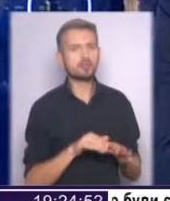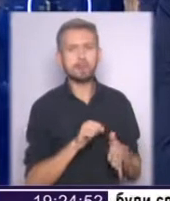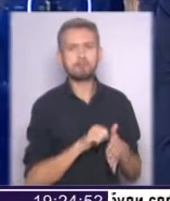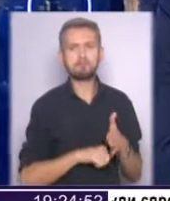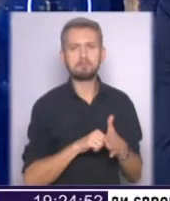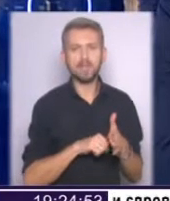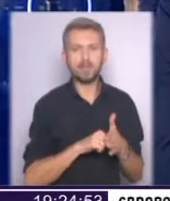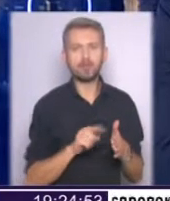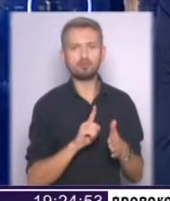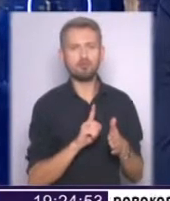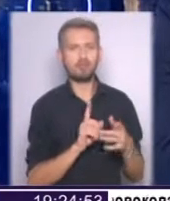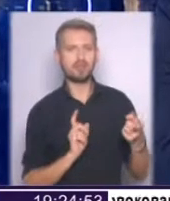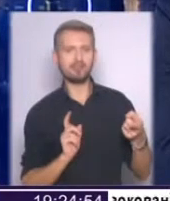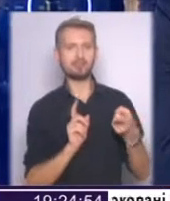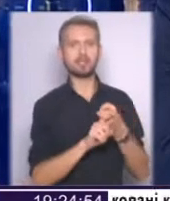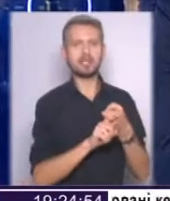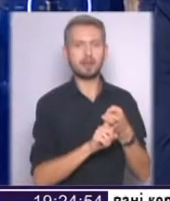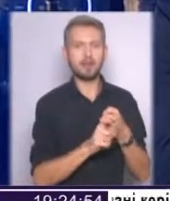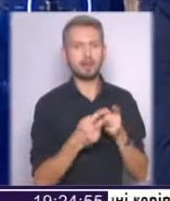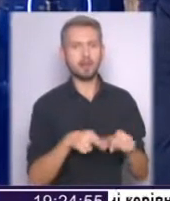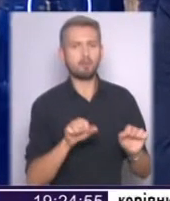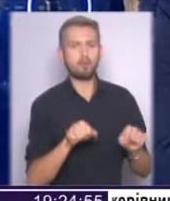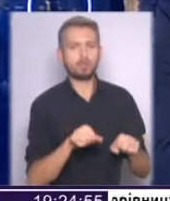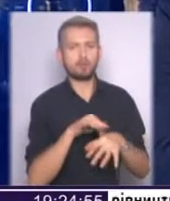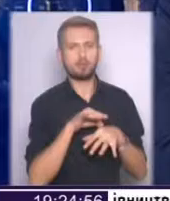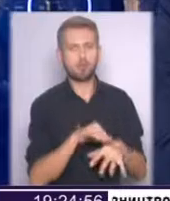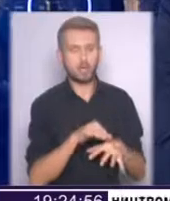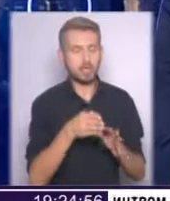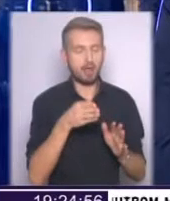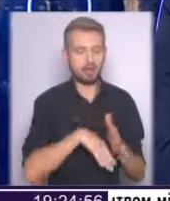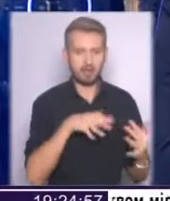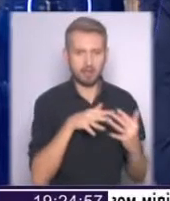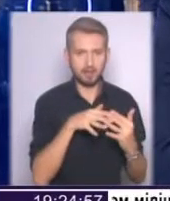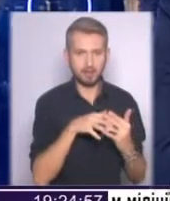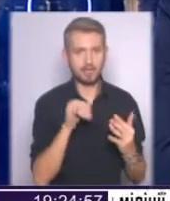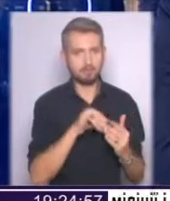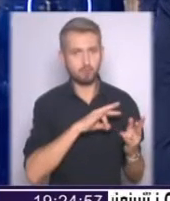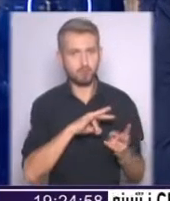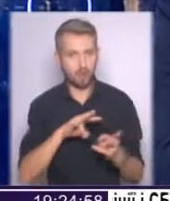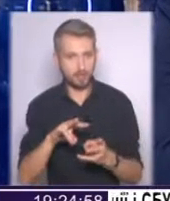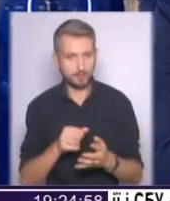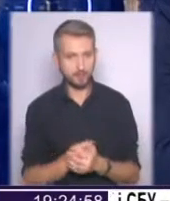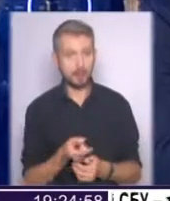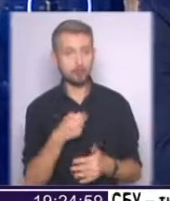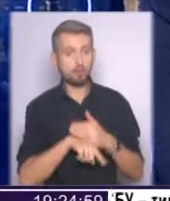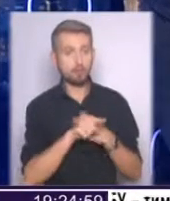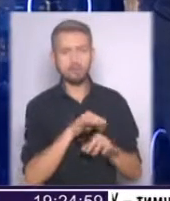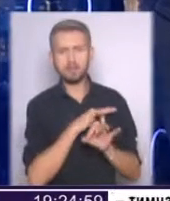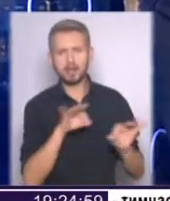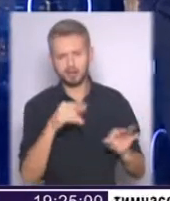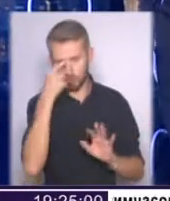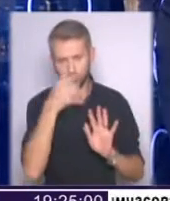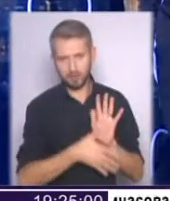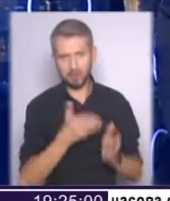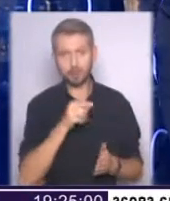для того, щоб зачепитися для можливості проведення ескалації і провокації. Тому що ми прекрасно розуміємо, що якщо